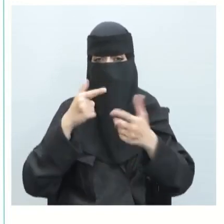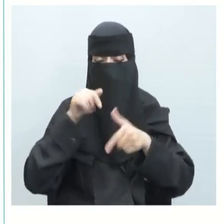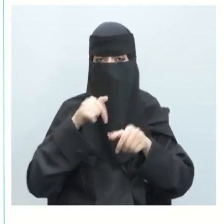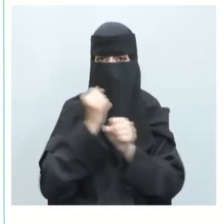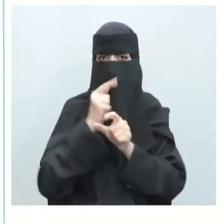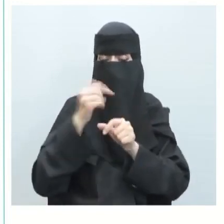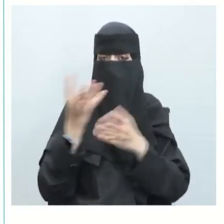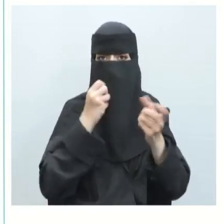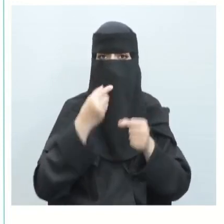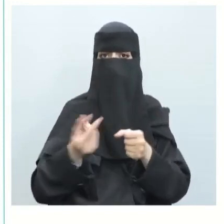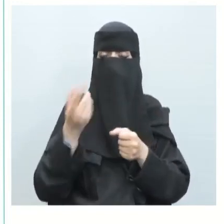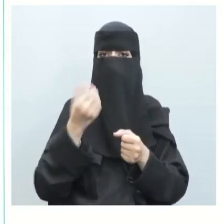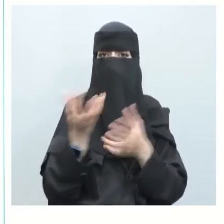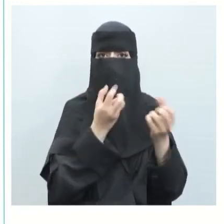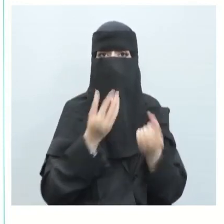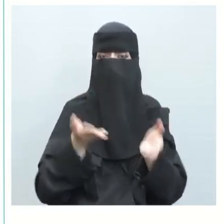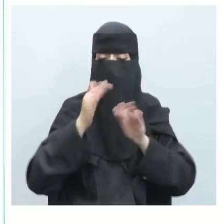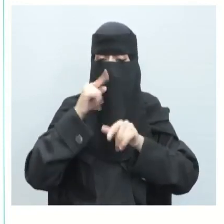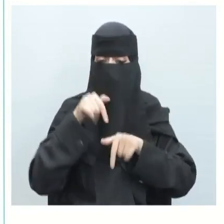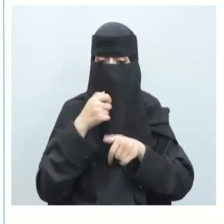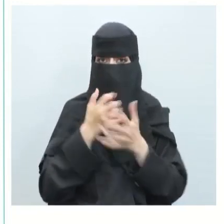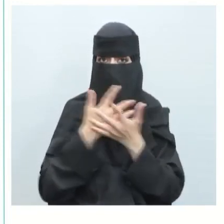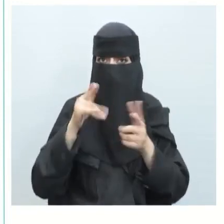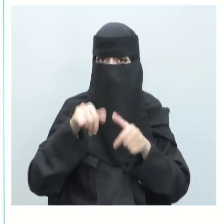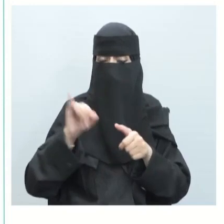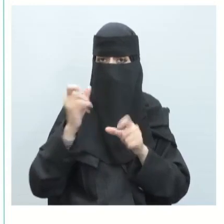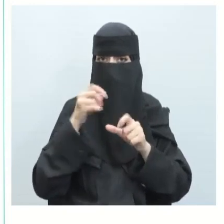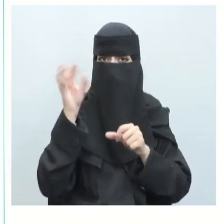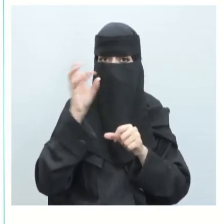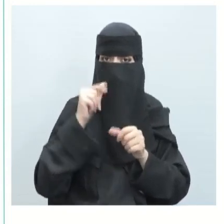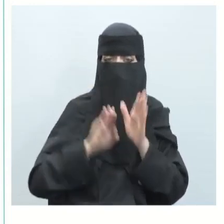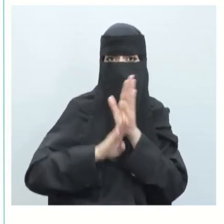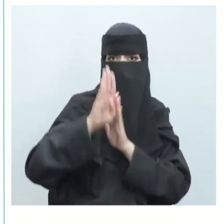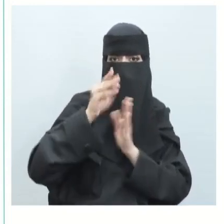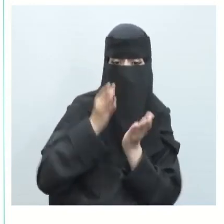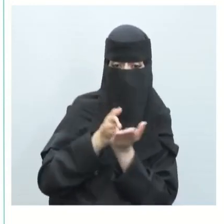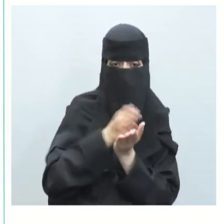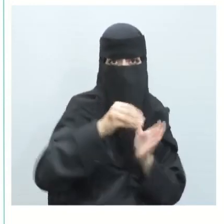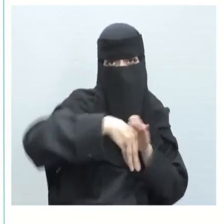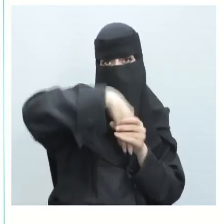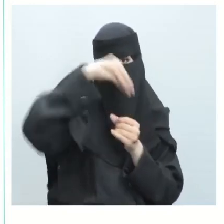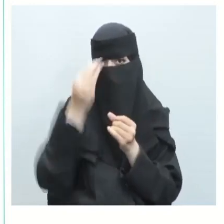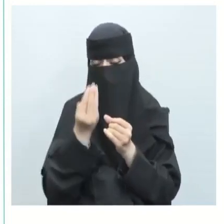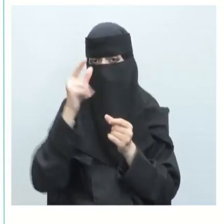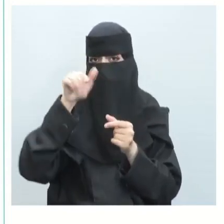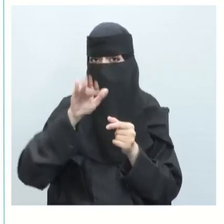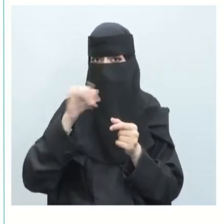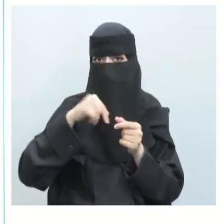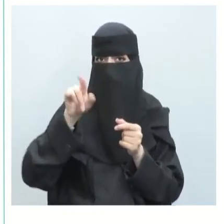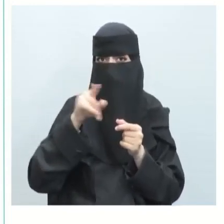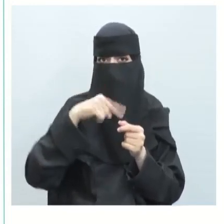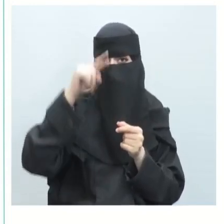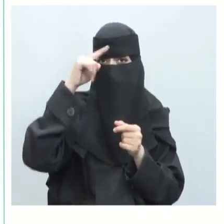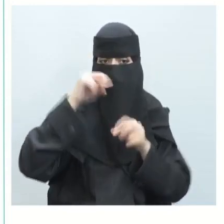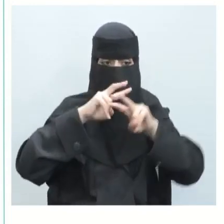وبالتالي قد نحتاج الى موارد اكثر نلاحظ كثير من الشركات طورت خطوط الانتاج مثلا لو قارنا مثلا